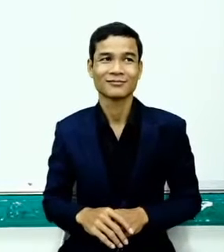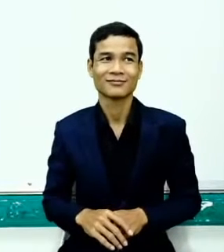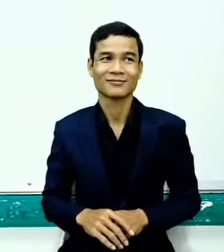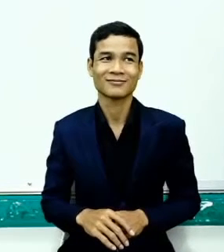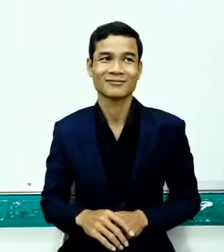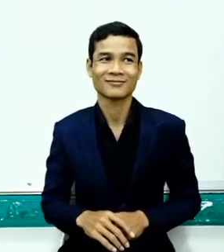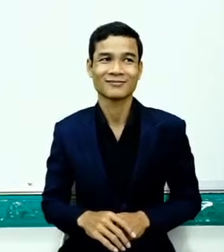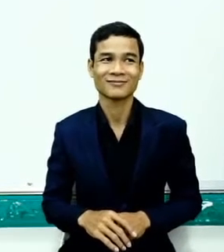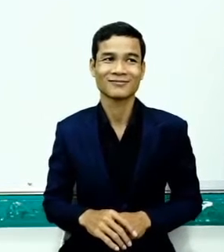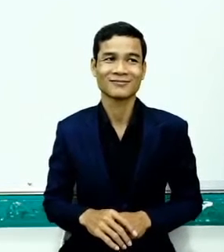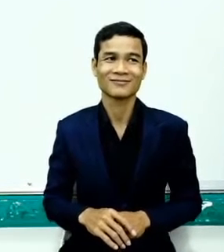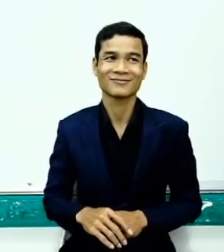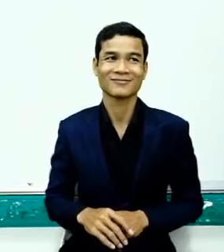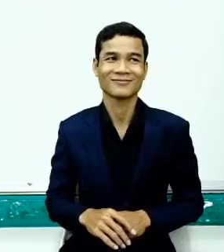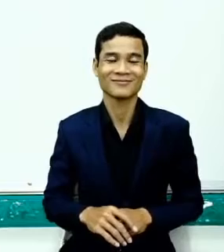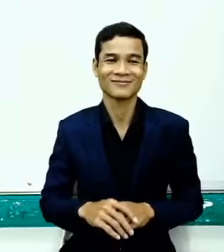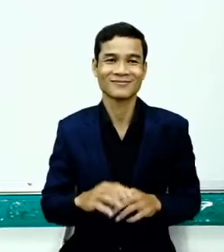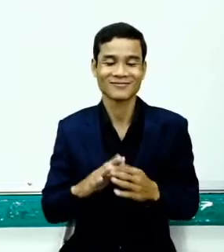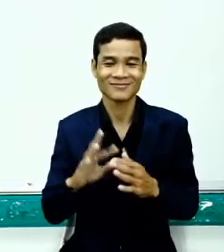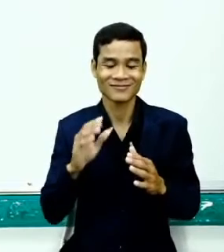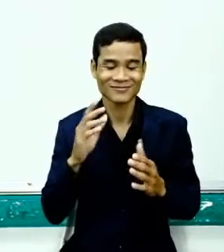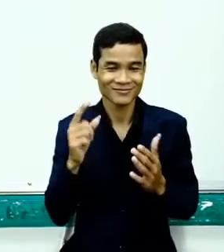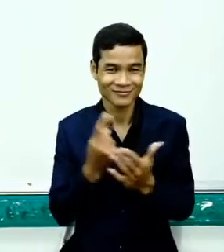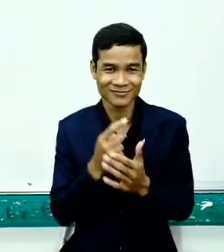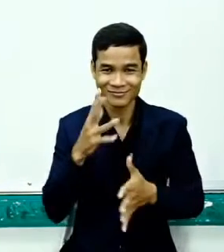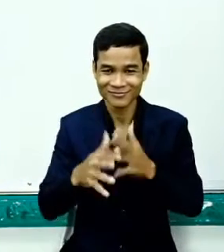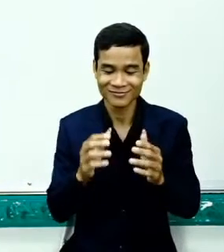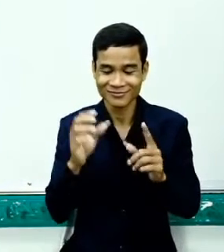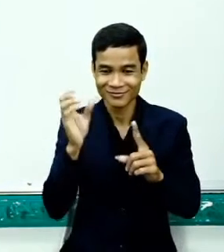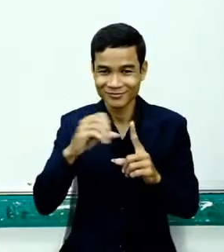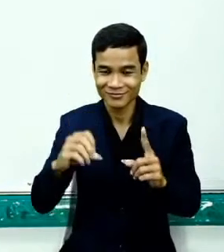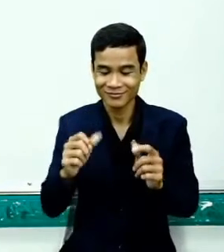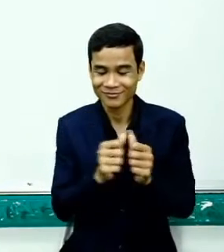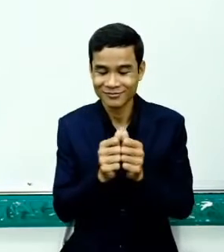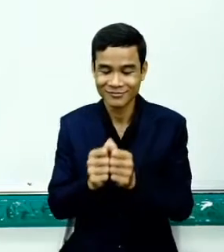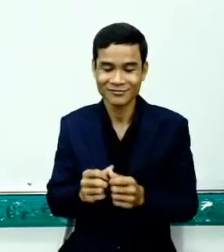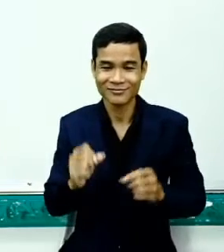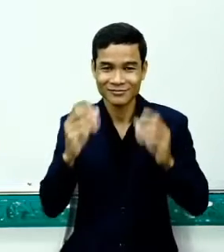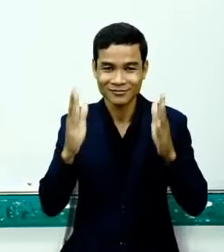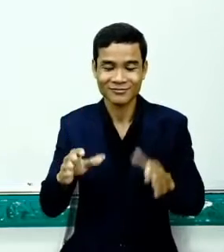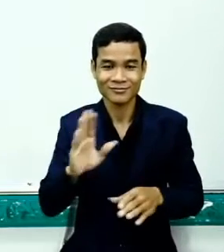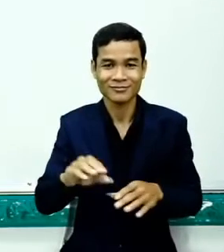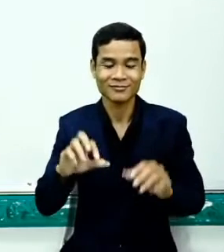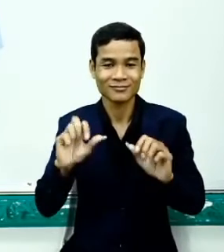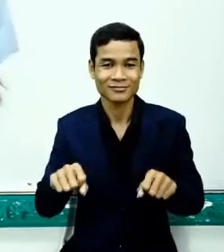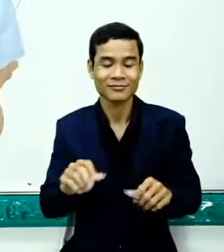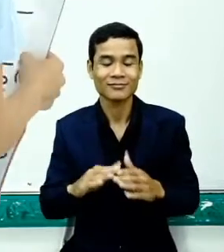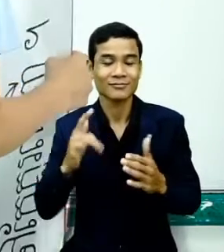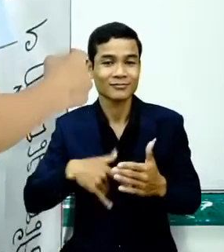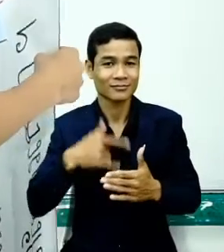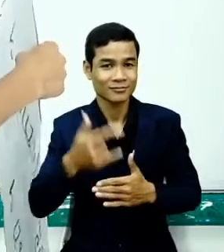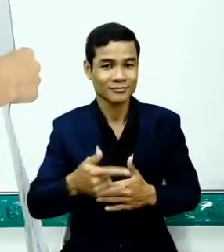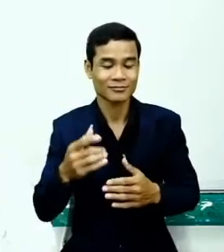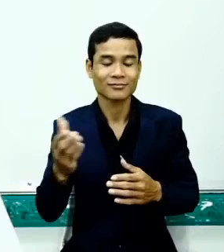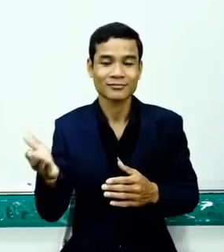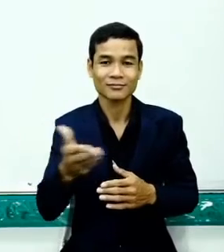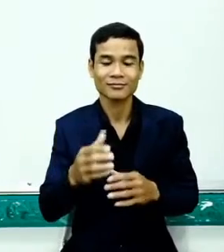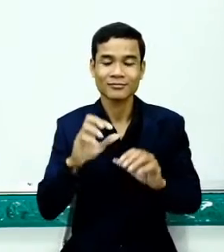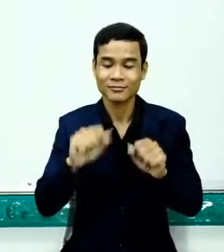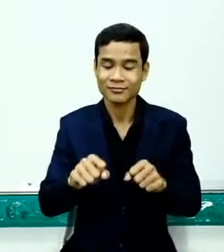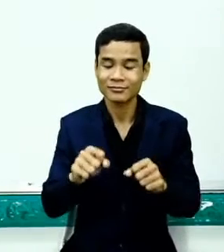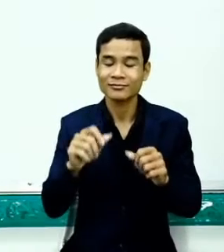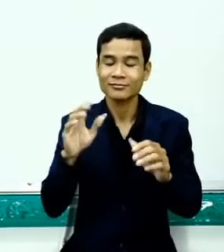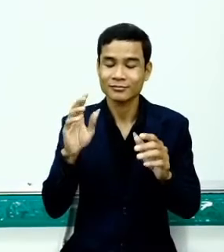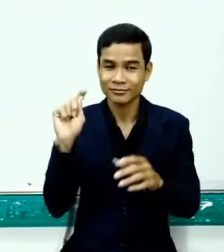ចាអំបីមិញនេះកូនបានចូលរួមអាននៅលបជាមួយអ្នកគ្រូរួចរាល់ហើយចាតោះបន្តទៅទៀតនេះអ្នកគ្រូនឹងមានឆាករូបភាព